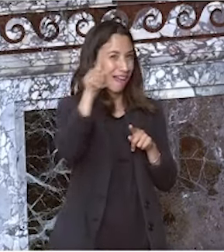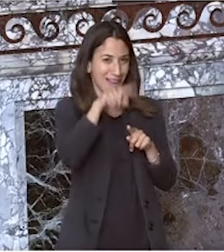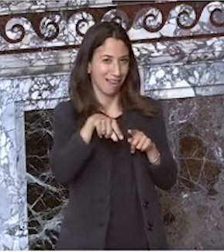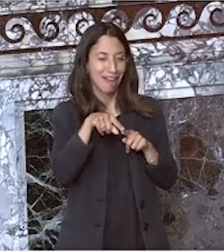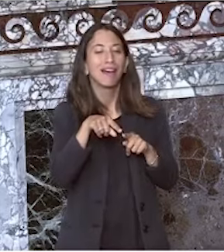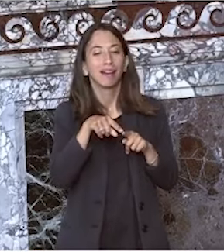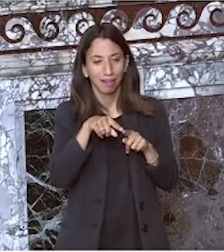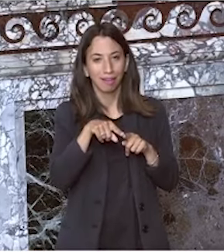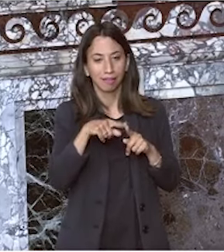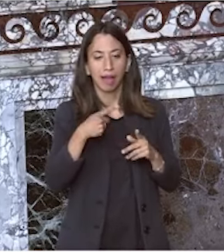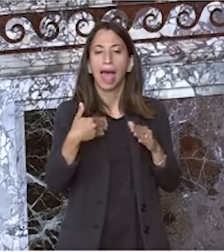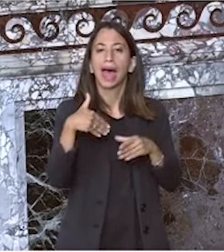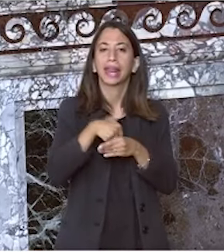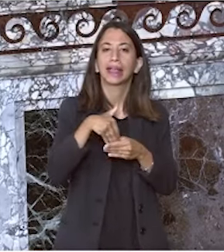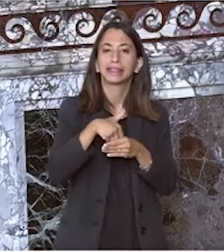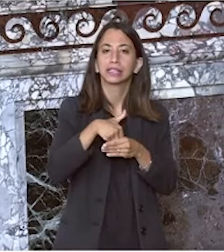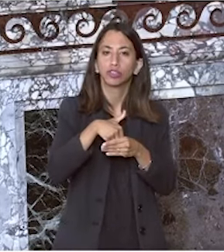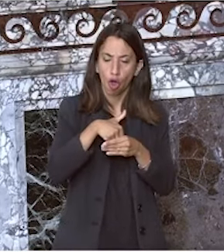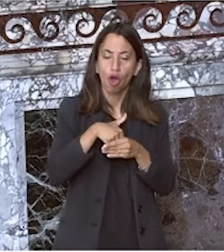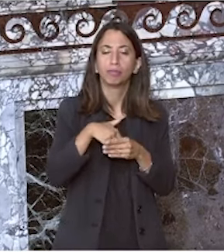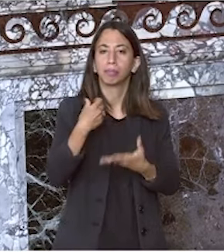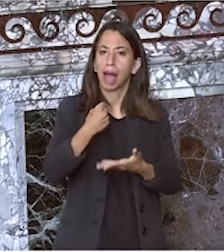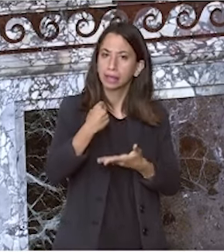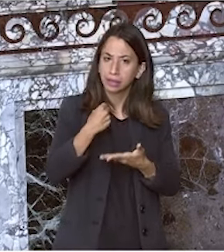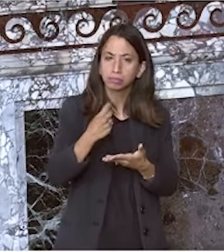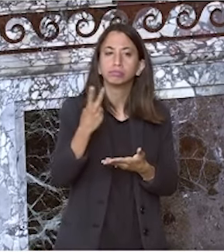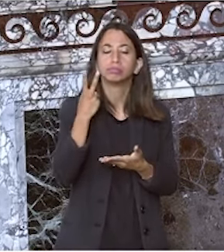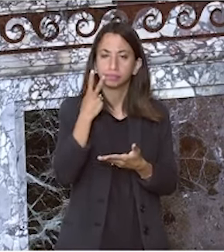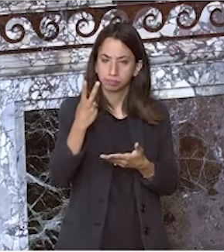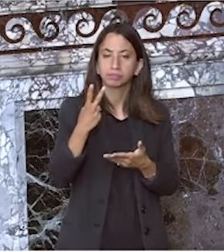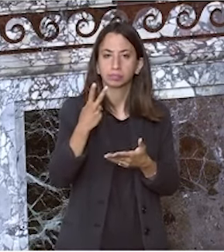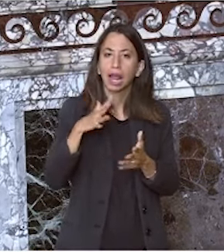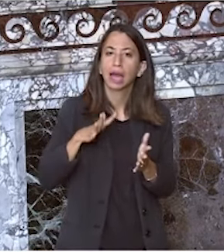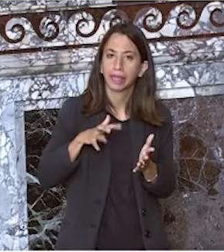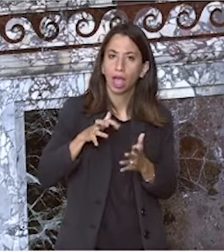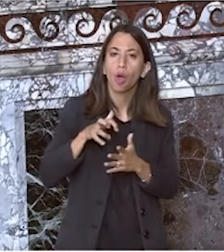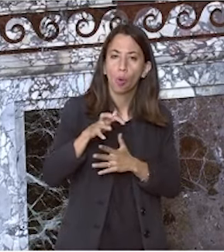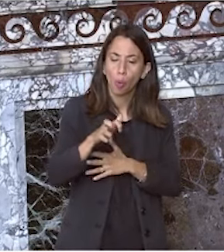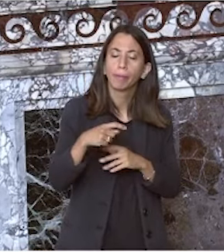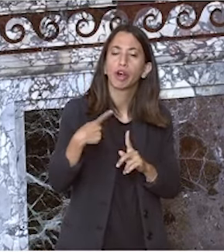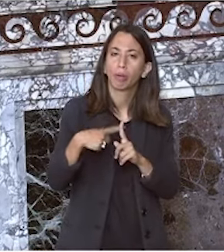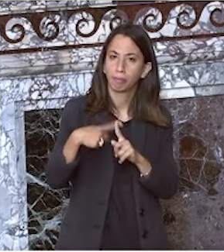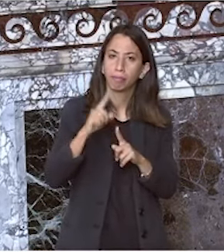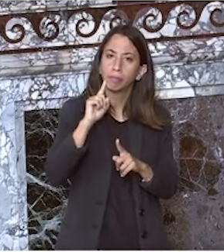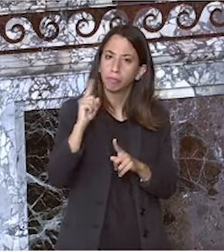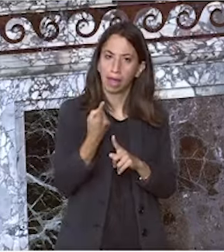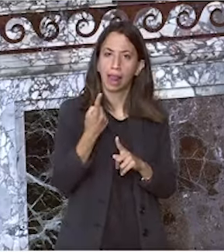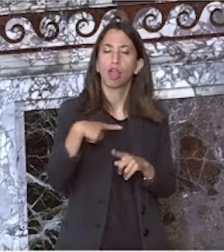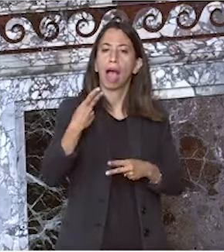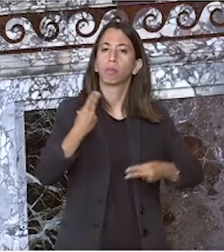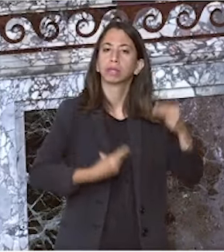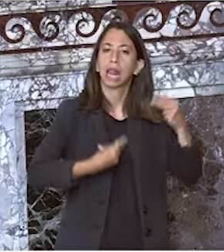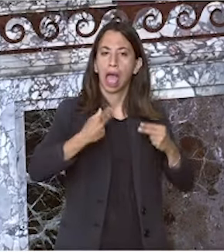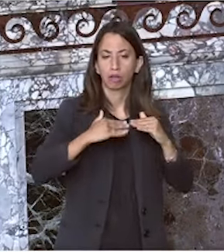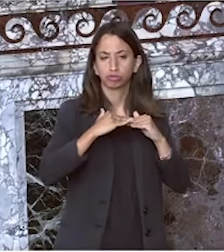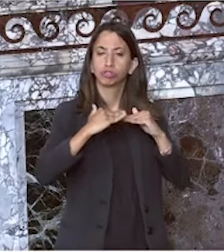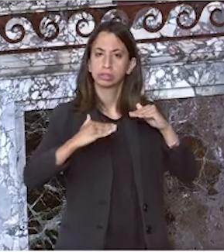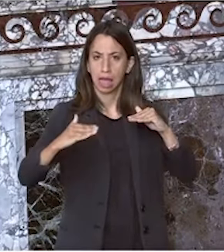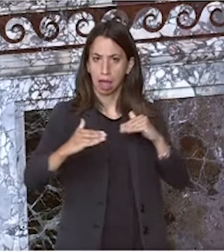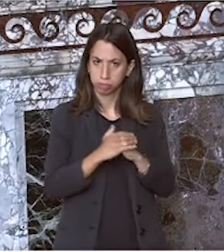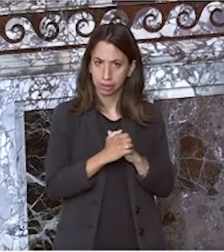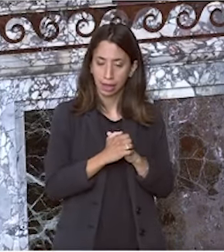progressi reddituali e patrimoniali riflettono un percorso pluriennale di recupero di efficienza e di rafforzamento dei bilanci.